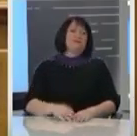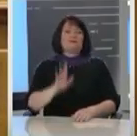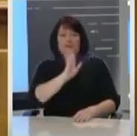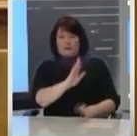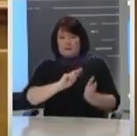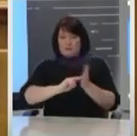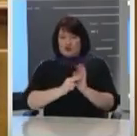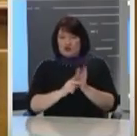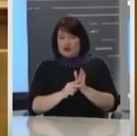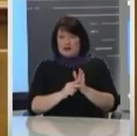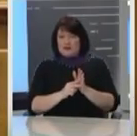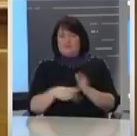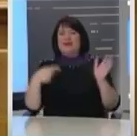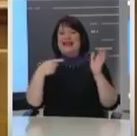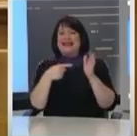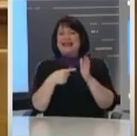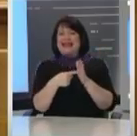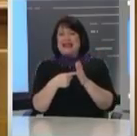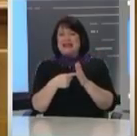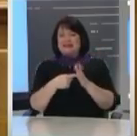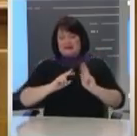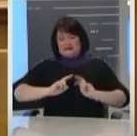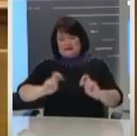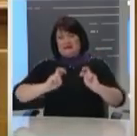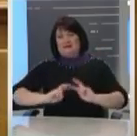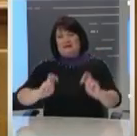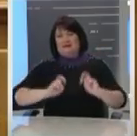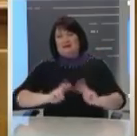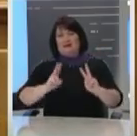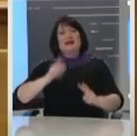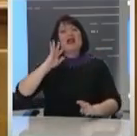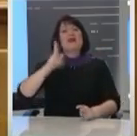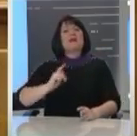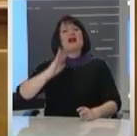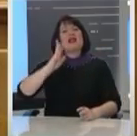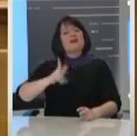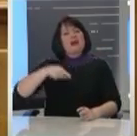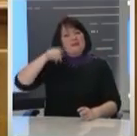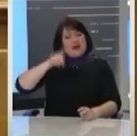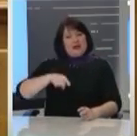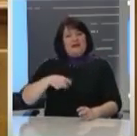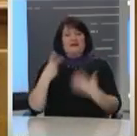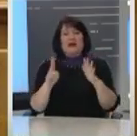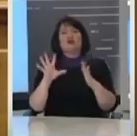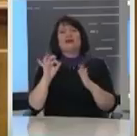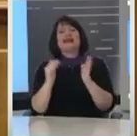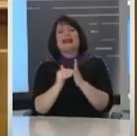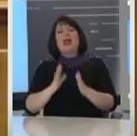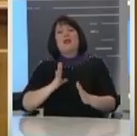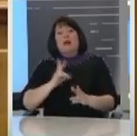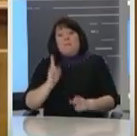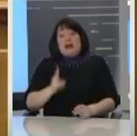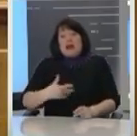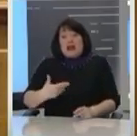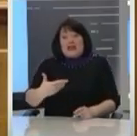προσέξτε, περίπου 1.000 κατασχέσεις κάθε εργάσιμη μέρα. Και είναι 750.000 οι οφειλέτες που